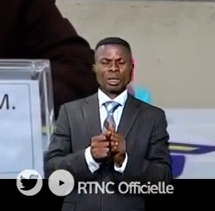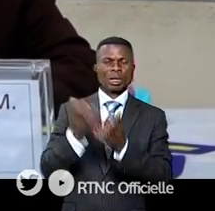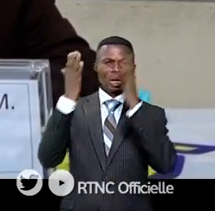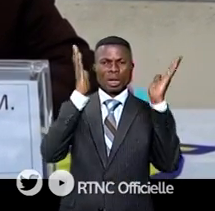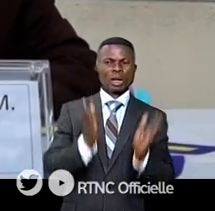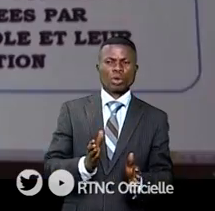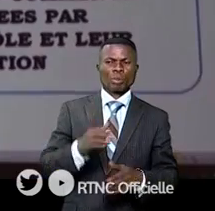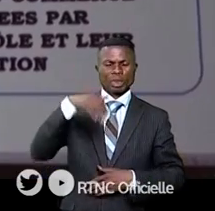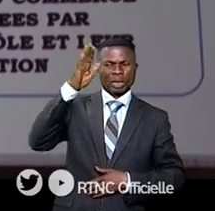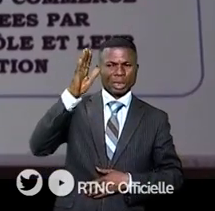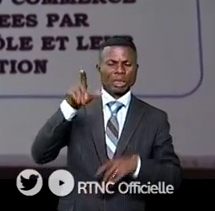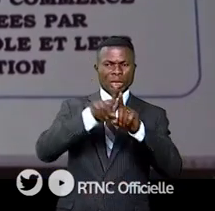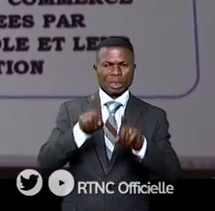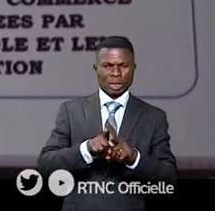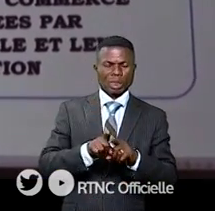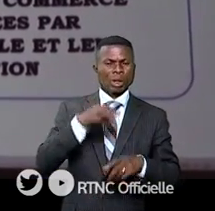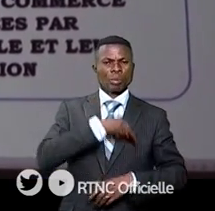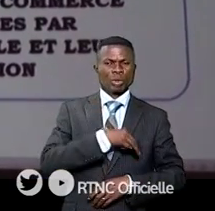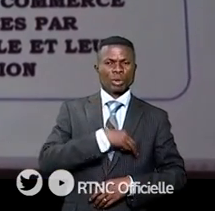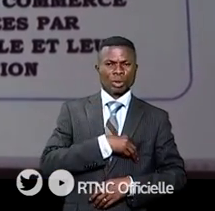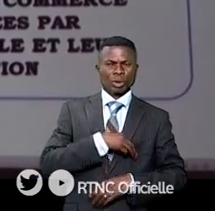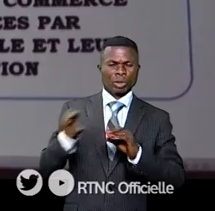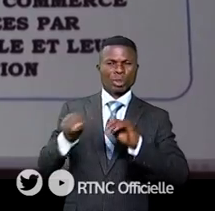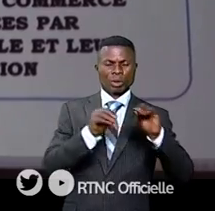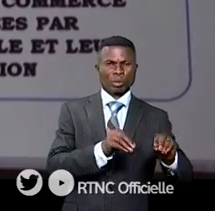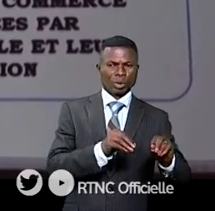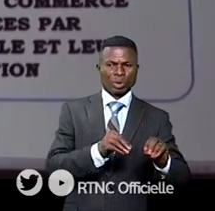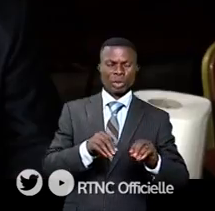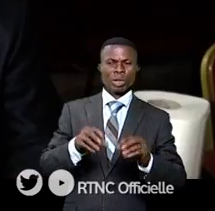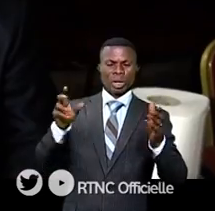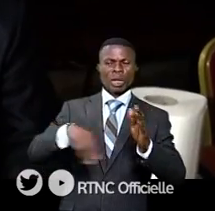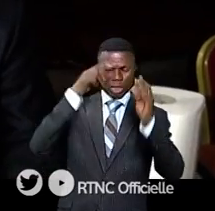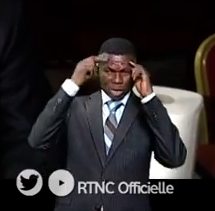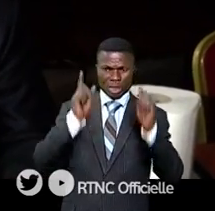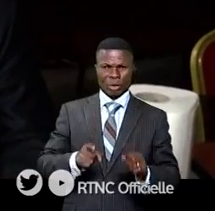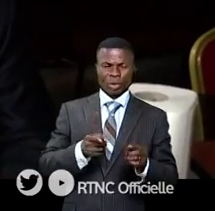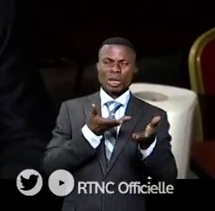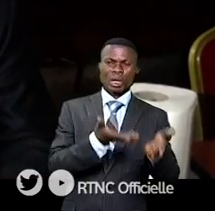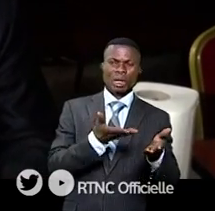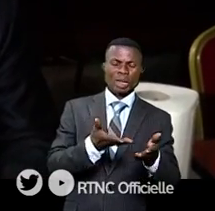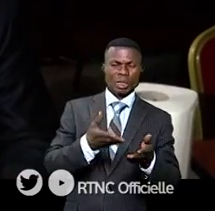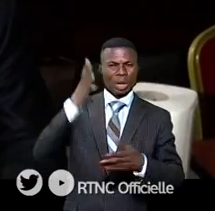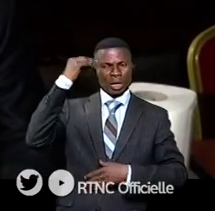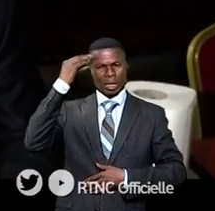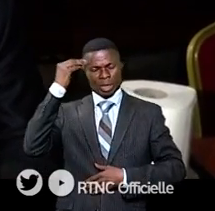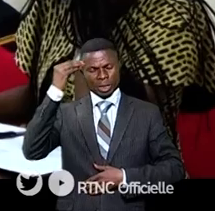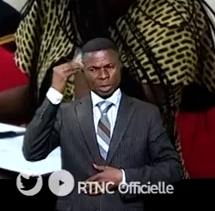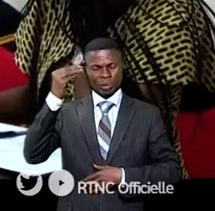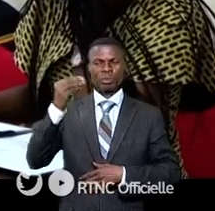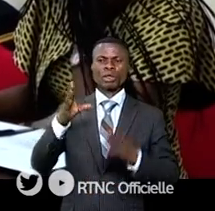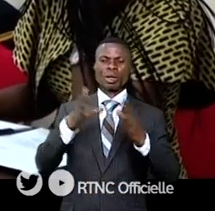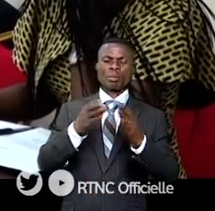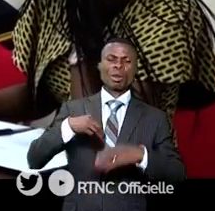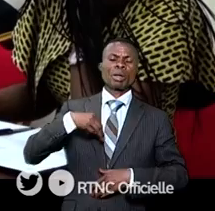commerce extérieur et qui a pour mission la mise en œuvre de l'accord sur la facilitation des échanges conclus par